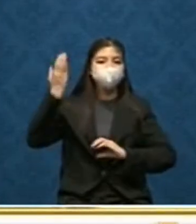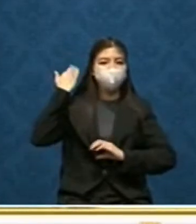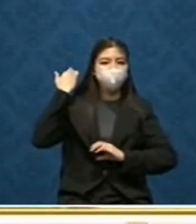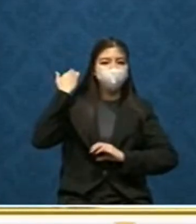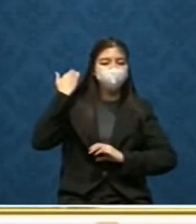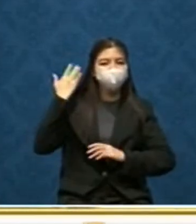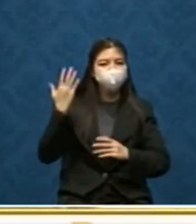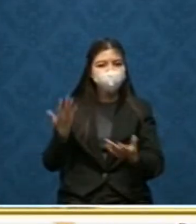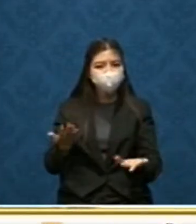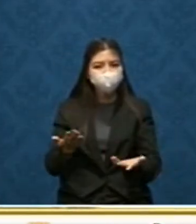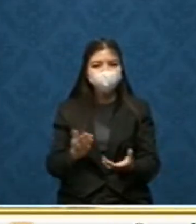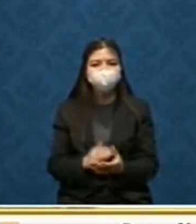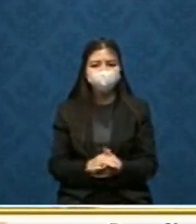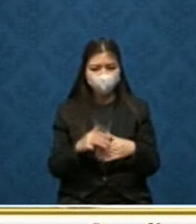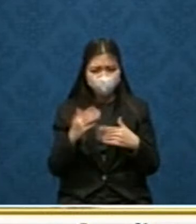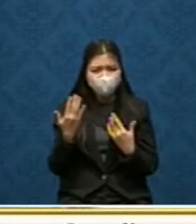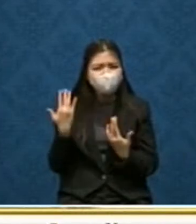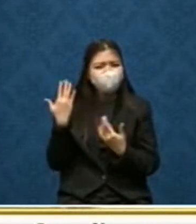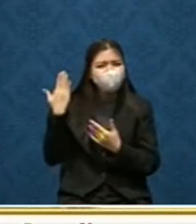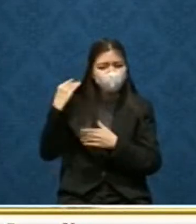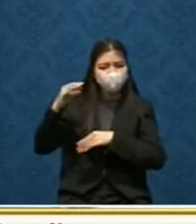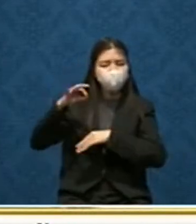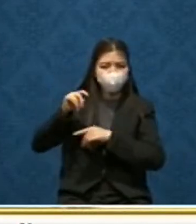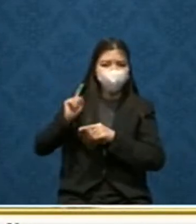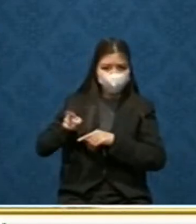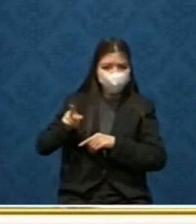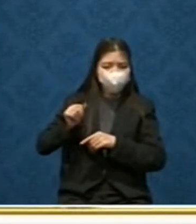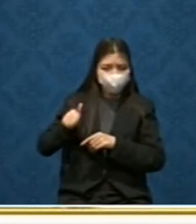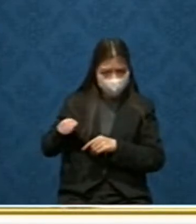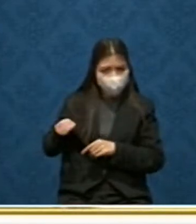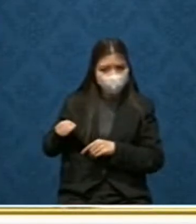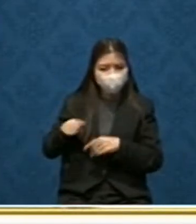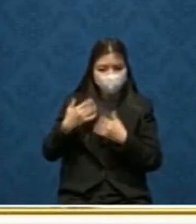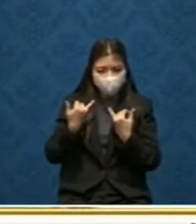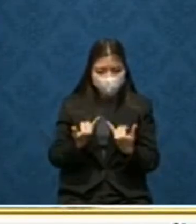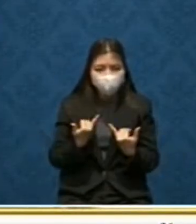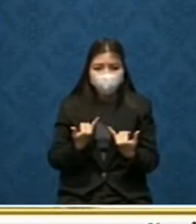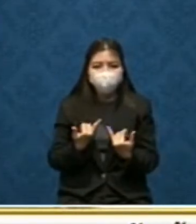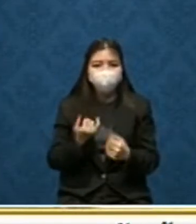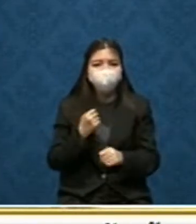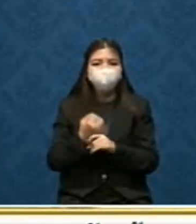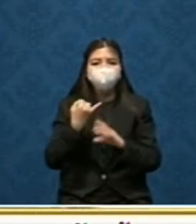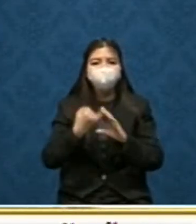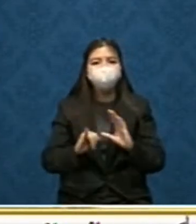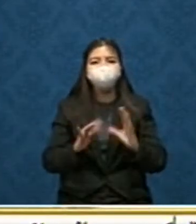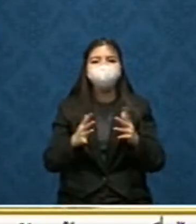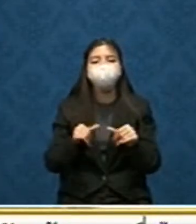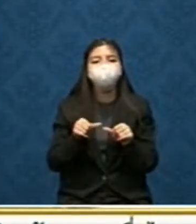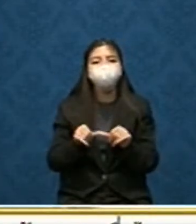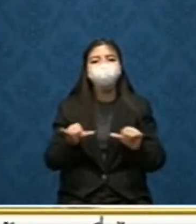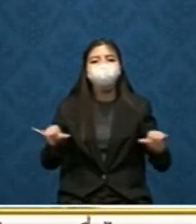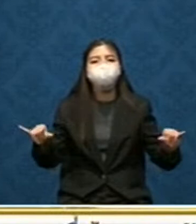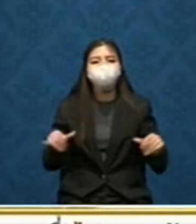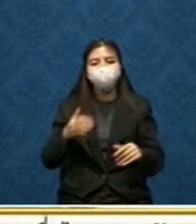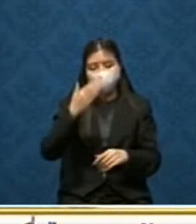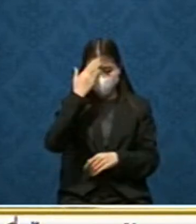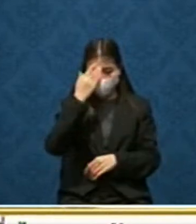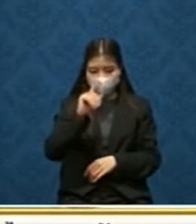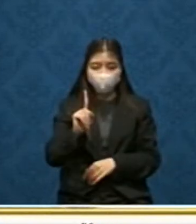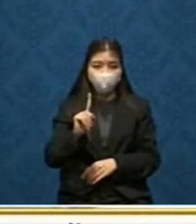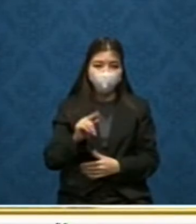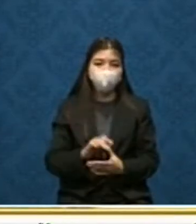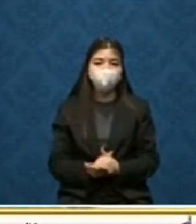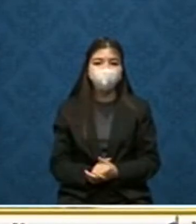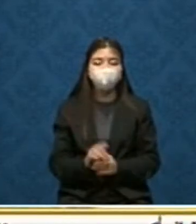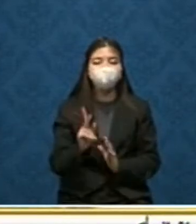เขาไม่อยู่ก่อน แต่อยู่ตอนนั้น เขาไมได้สคามส่หายยไม่แงลตย์ ยังไม่ออกลตยเดทเพระตอนนั้นคน